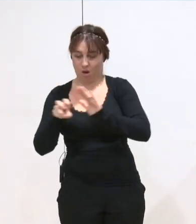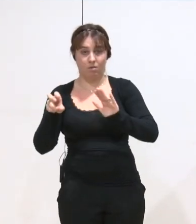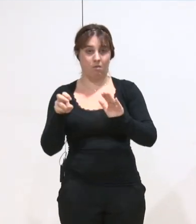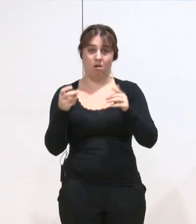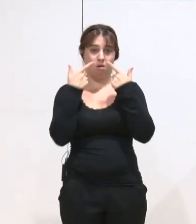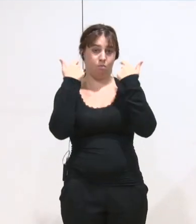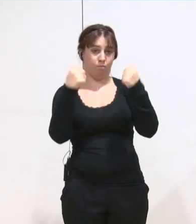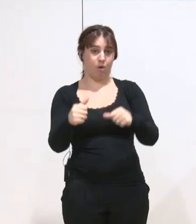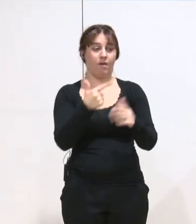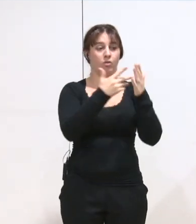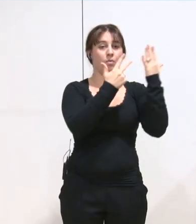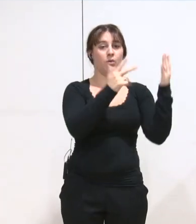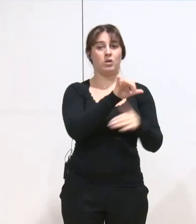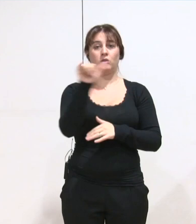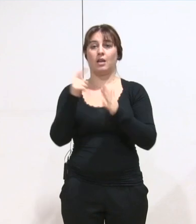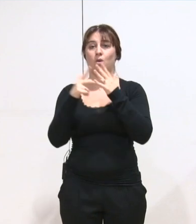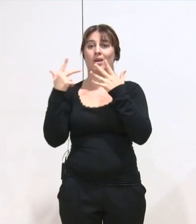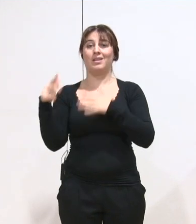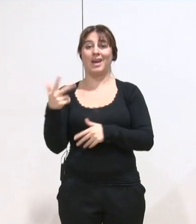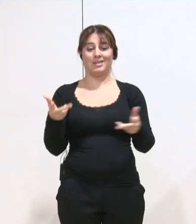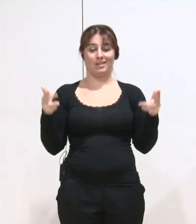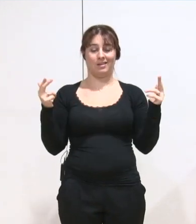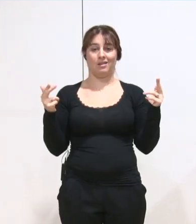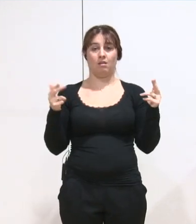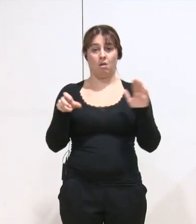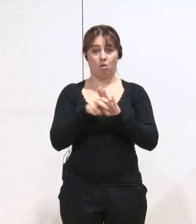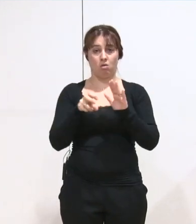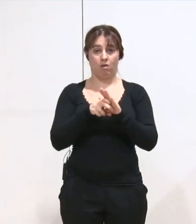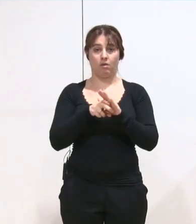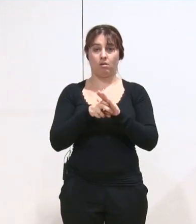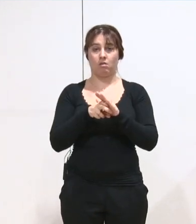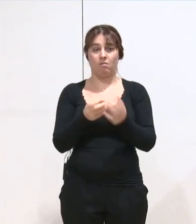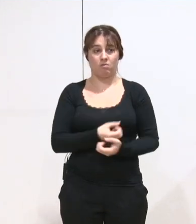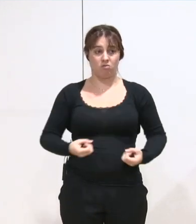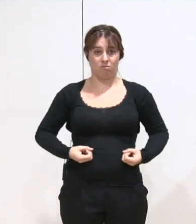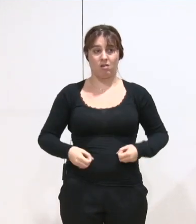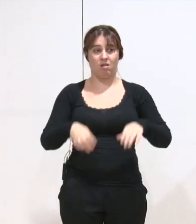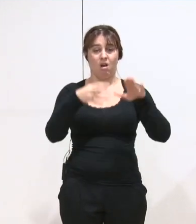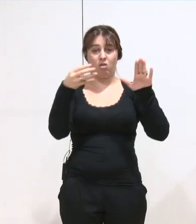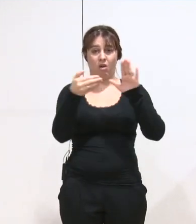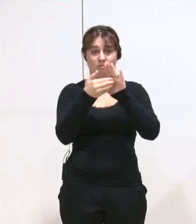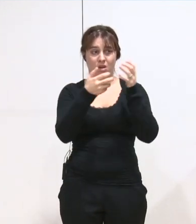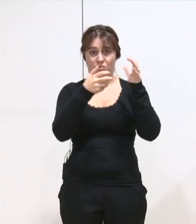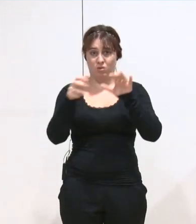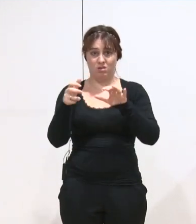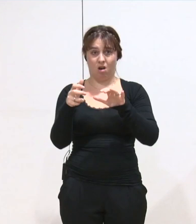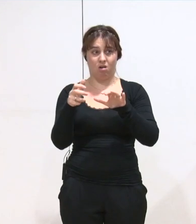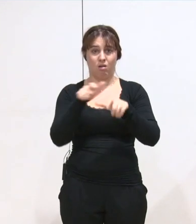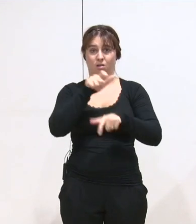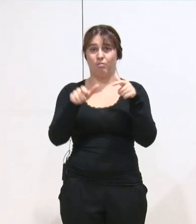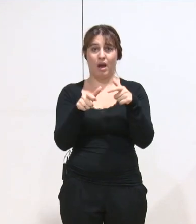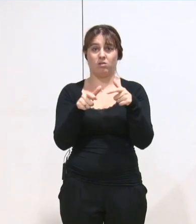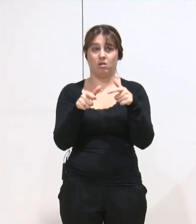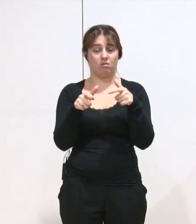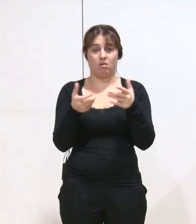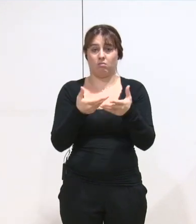Entre 2008 et 2013, Grenoble a perdu pas moins de 9600 emplois, 8% de ses emplois. Sans doute, ces Grenoblois et ces